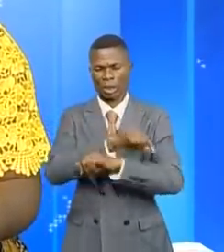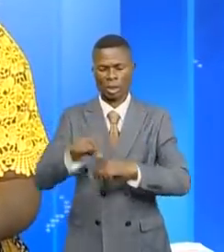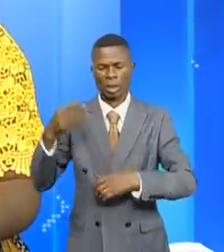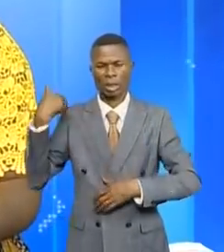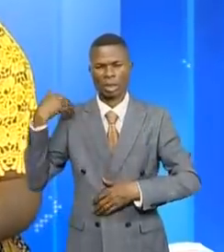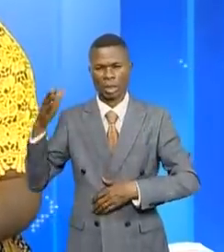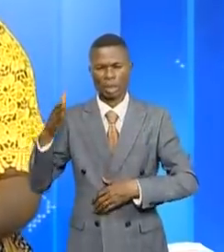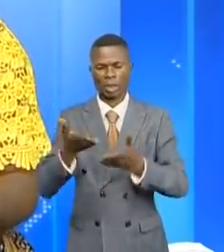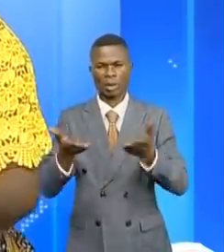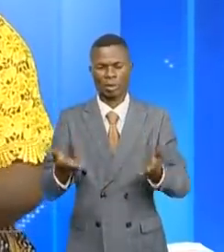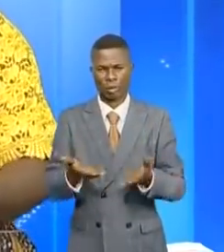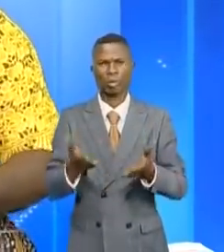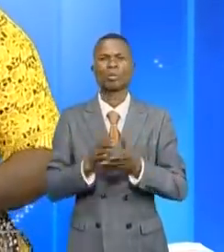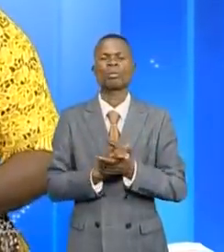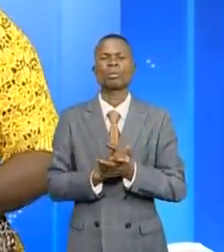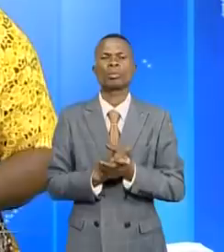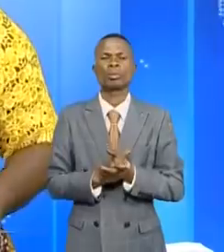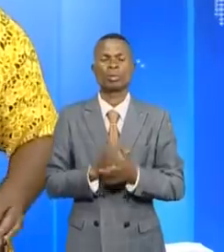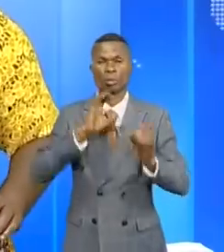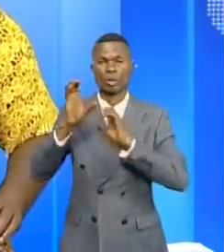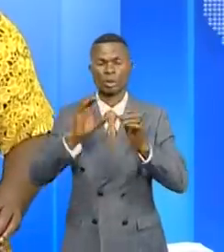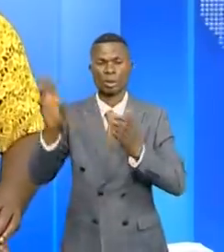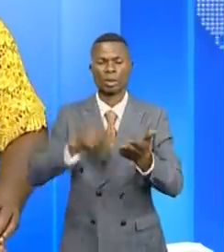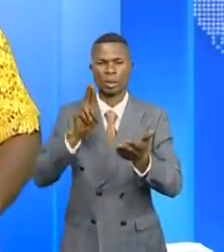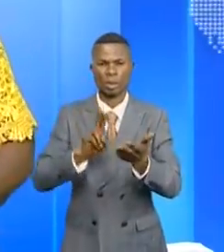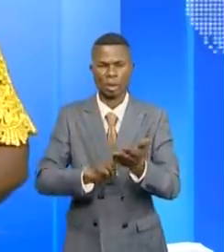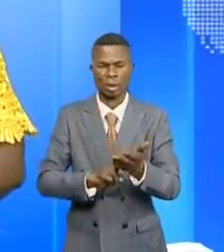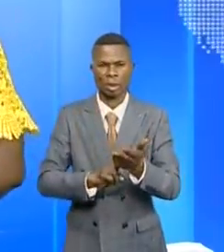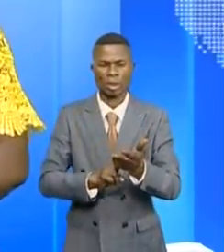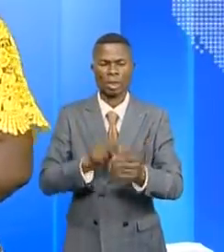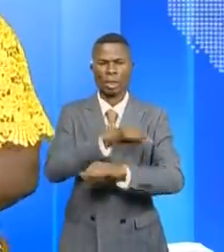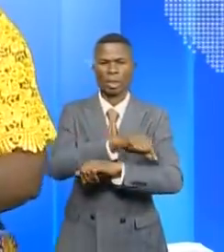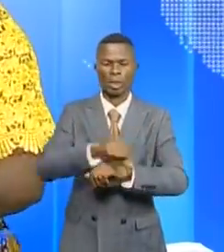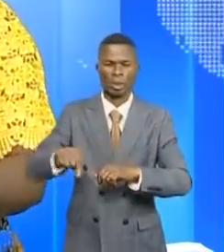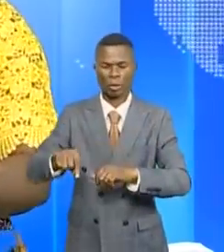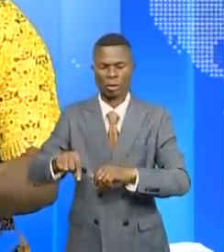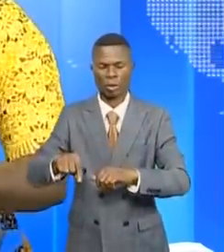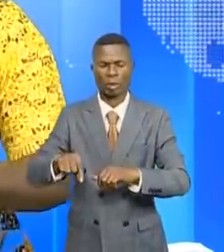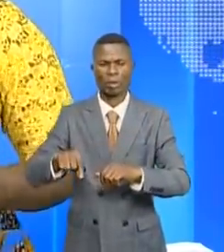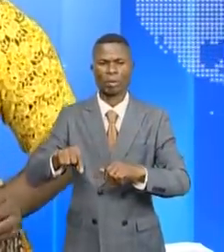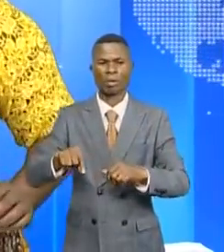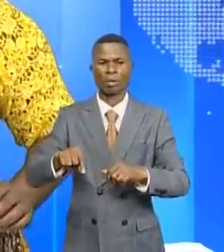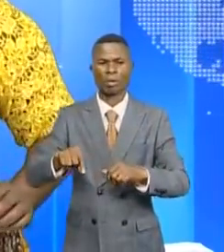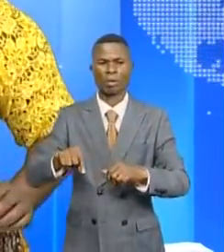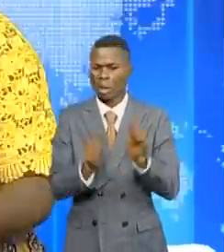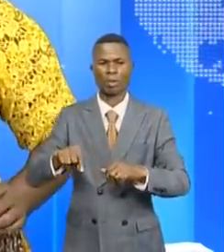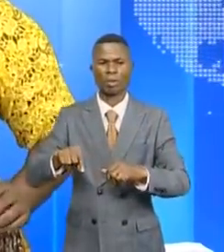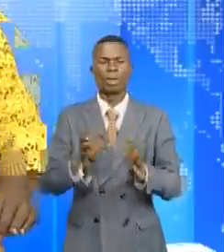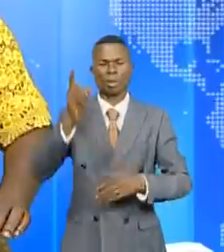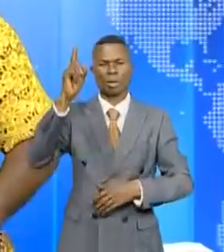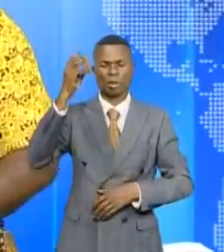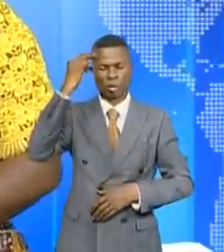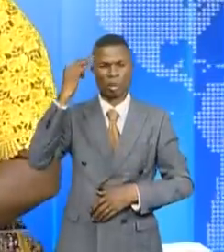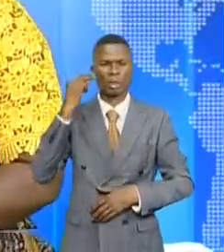l'administration publique. Et ces communiqués signés par les cabinets de la